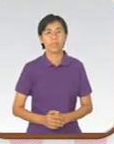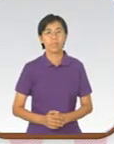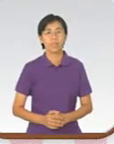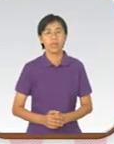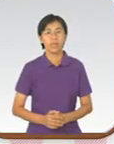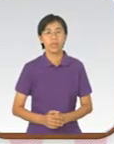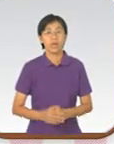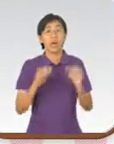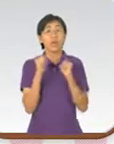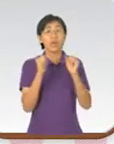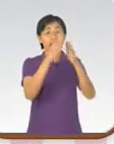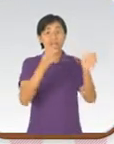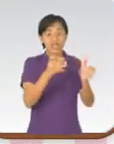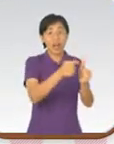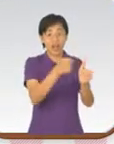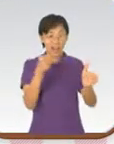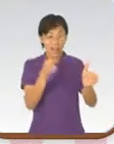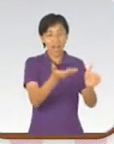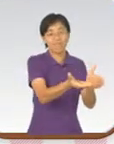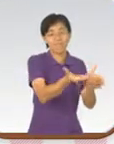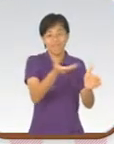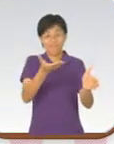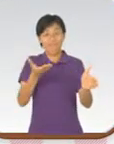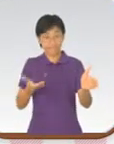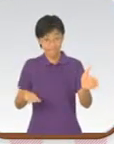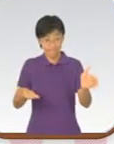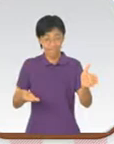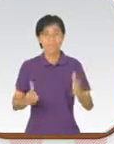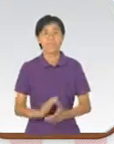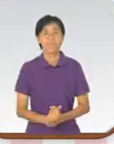าได้ ออกมาได้เลยค่ะเดี๋ยวเราจะเริ่มแต่งกันได้เลย